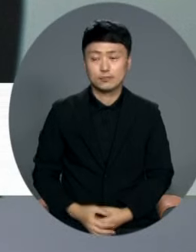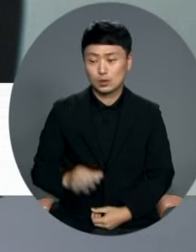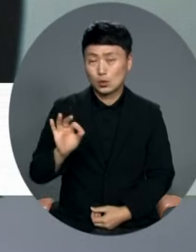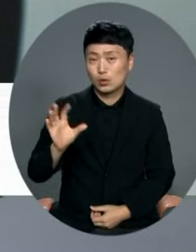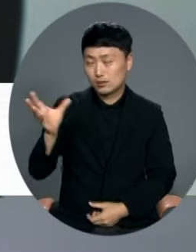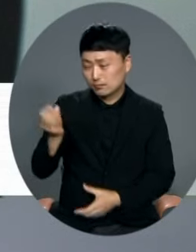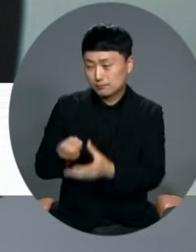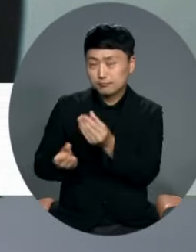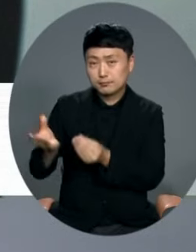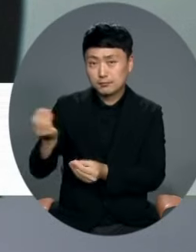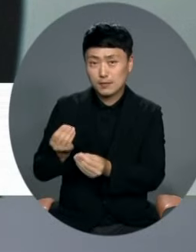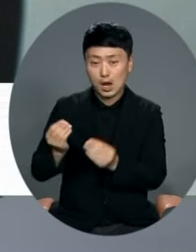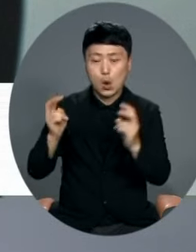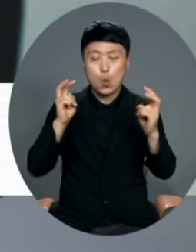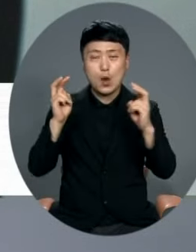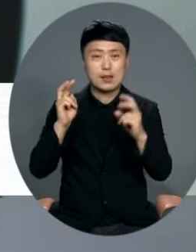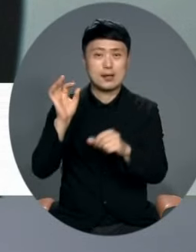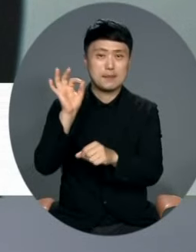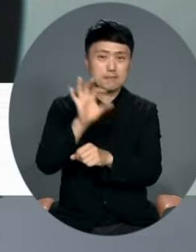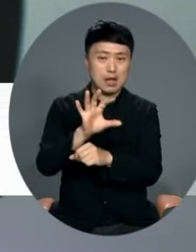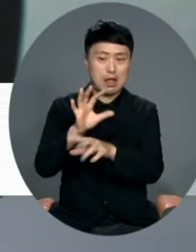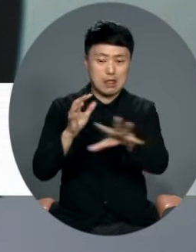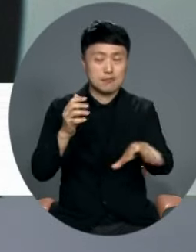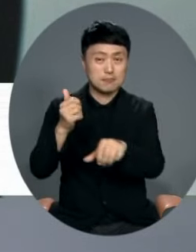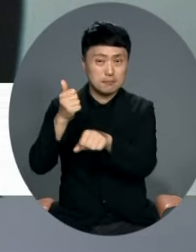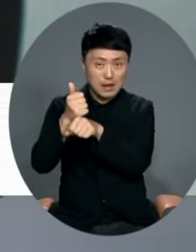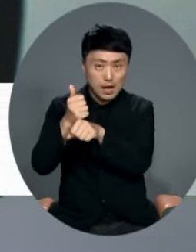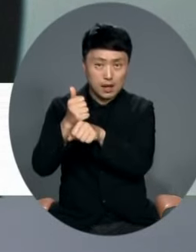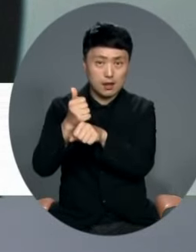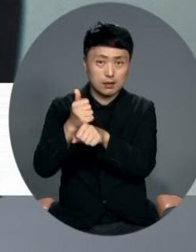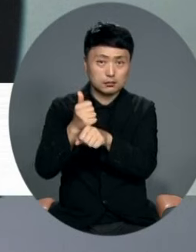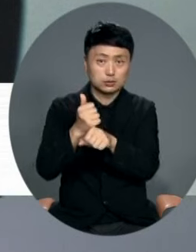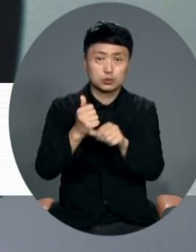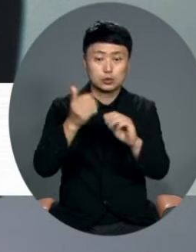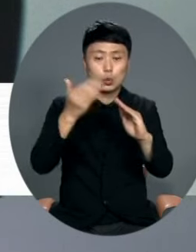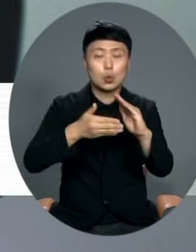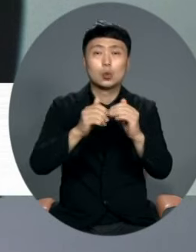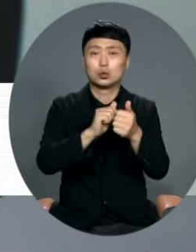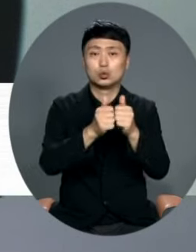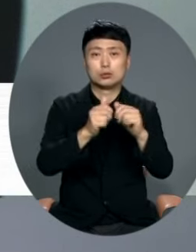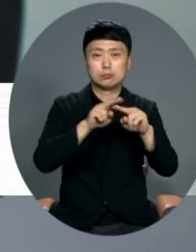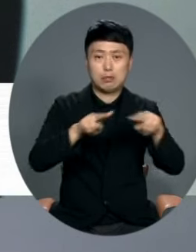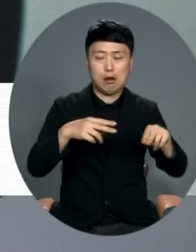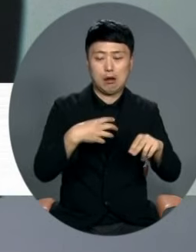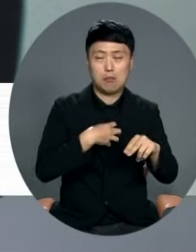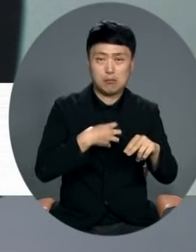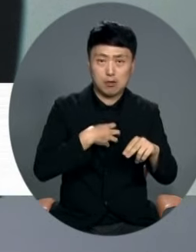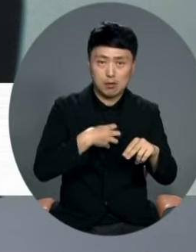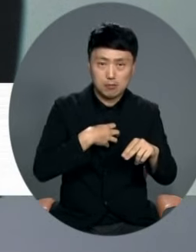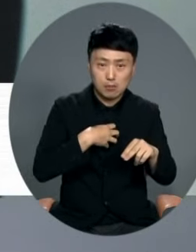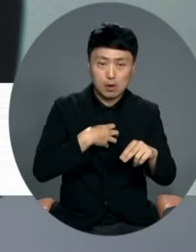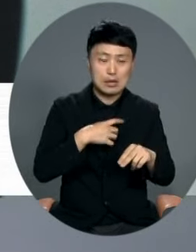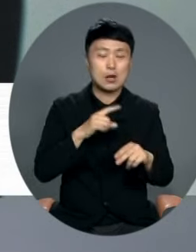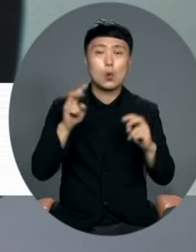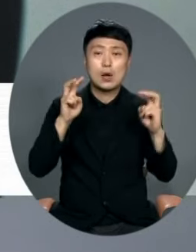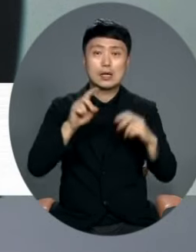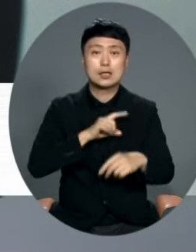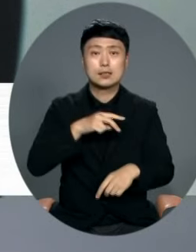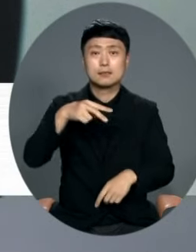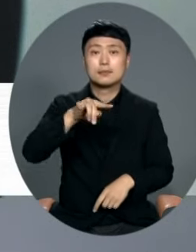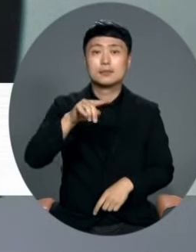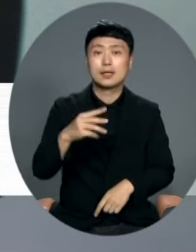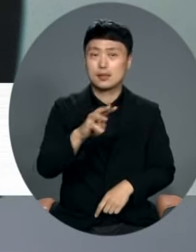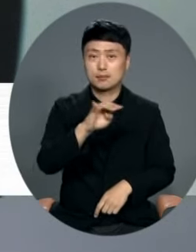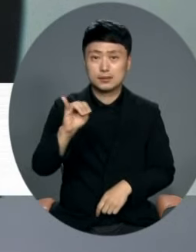무자본 M&A 세력이 회사를 인수한 뒤 상장 폐지 위기에 몰린 대구 지역 코스닥 상장 기업 셀피 글로벌 소식